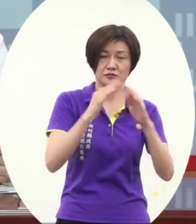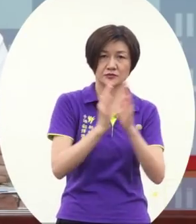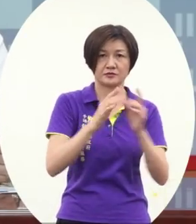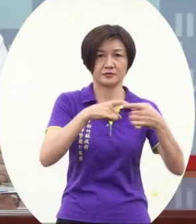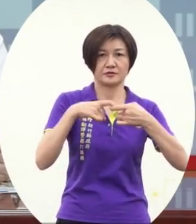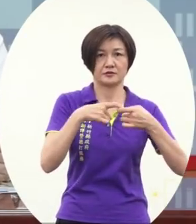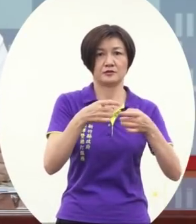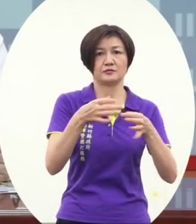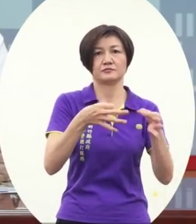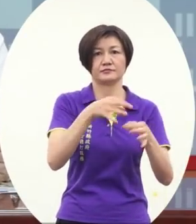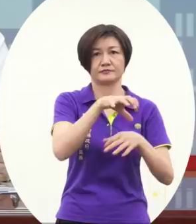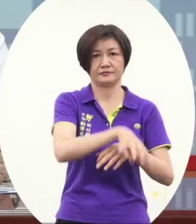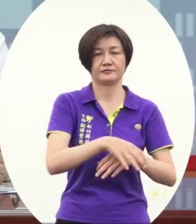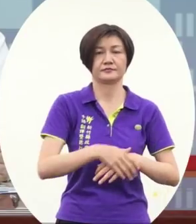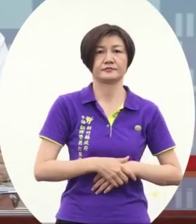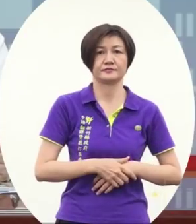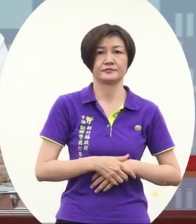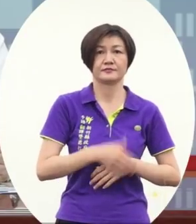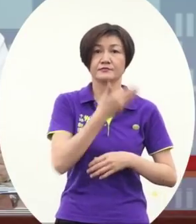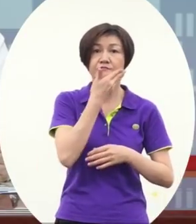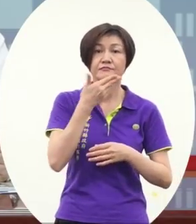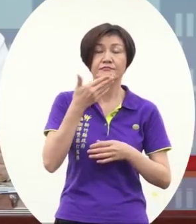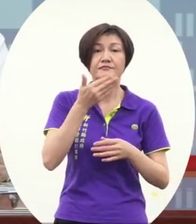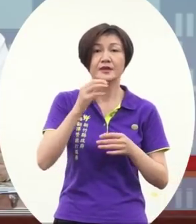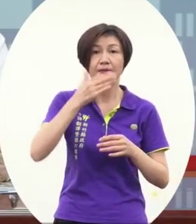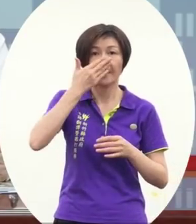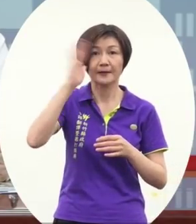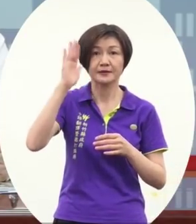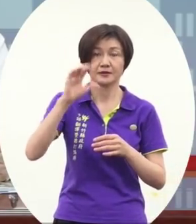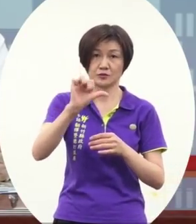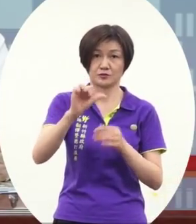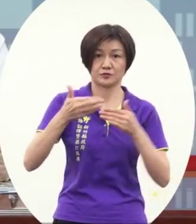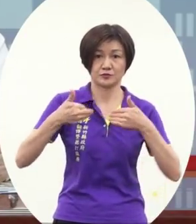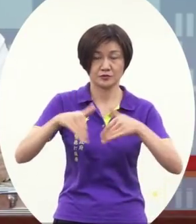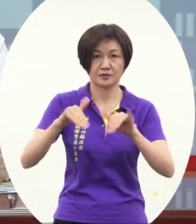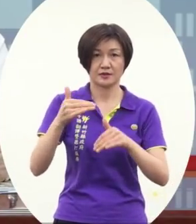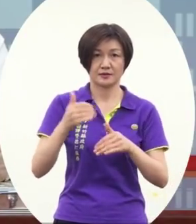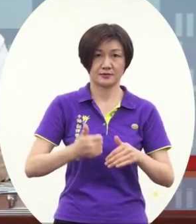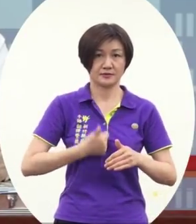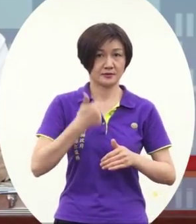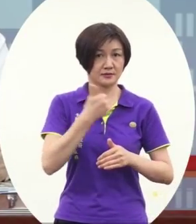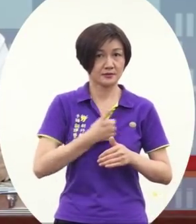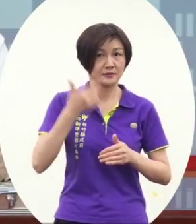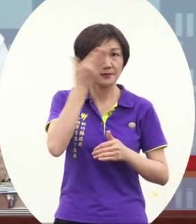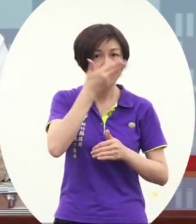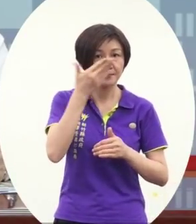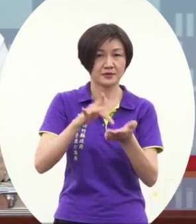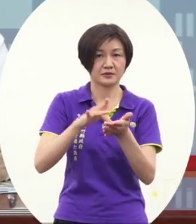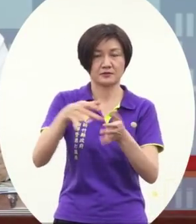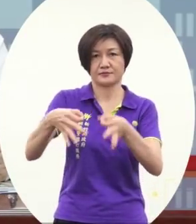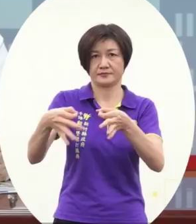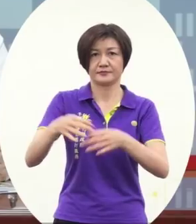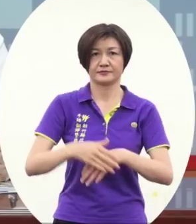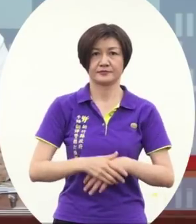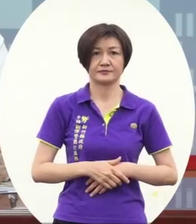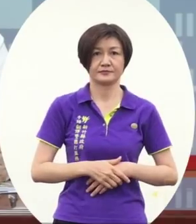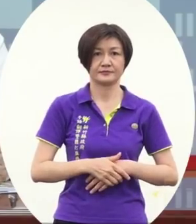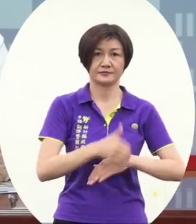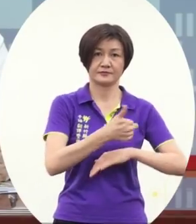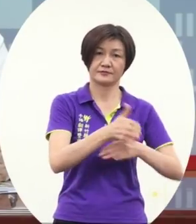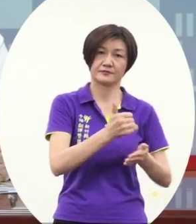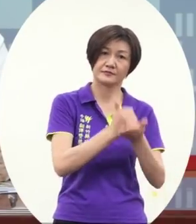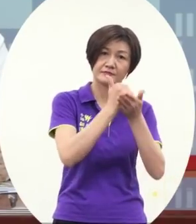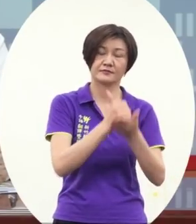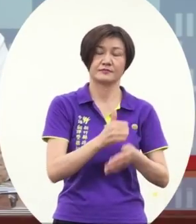中心、胜利5街真善美连锁药妆店、庄敬北路统一超